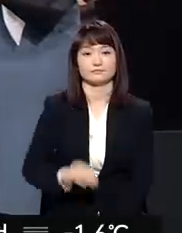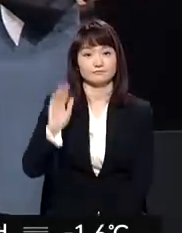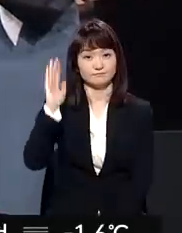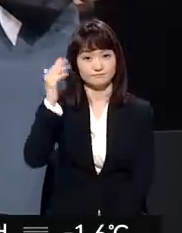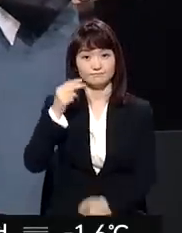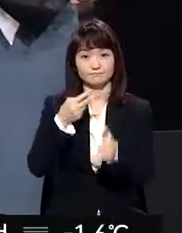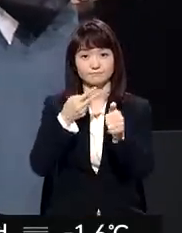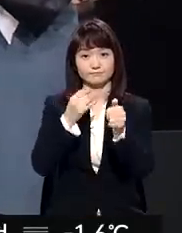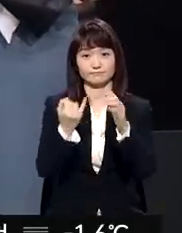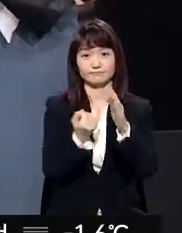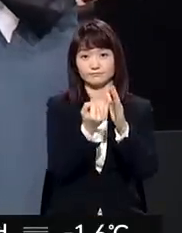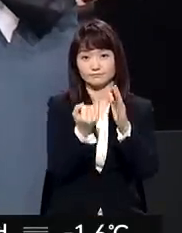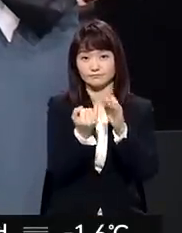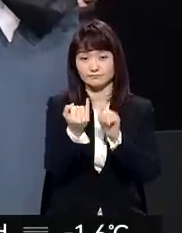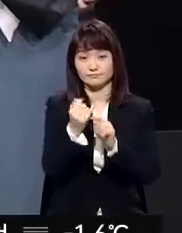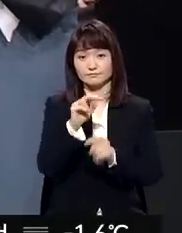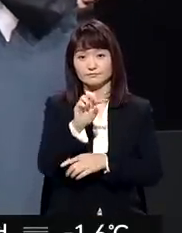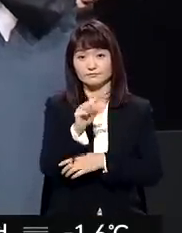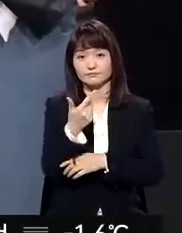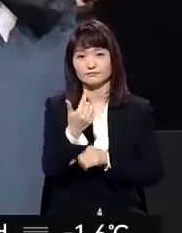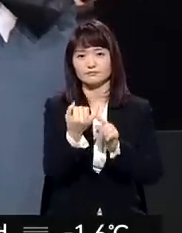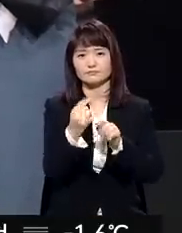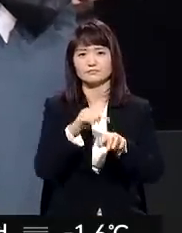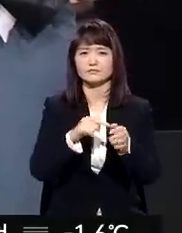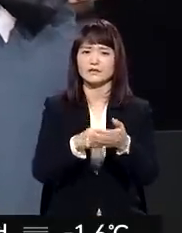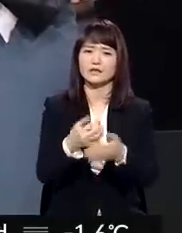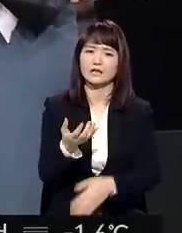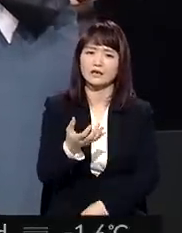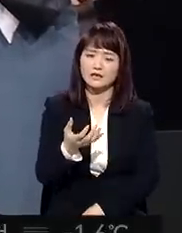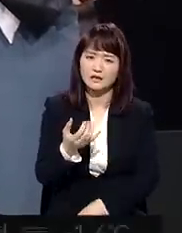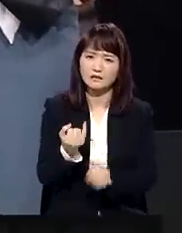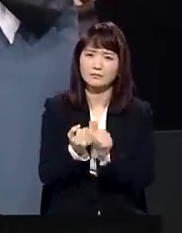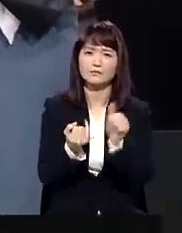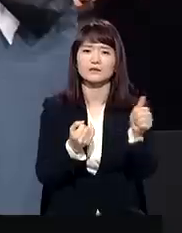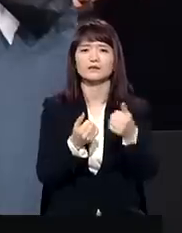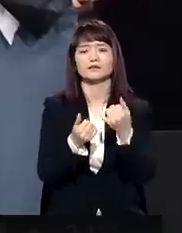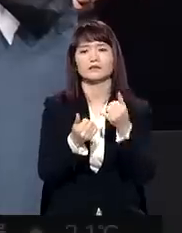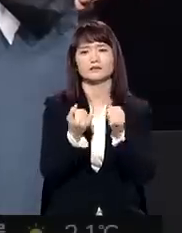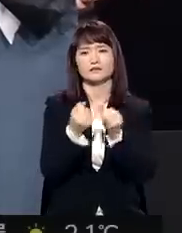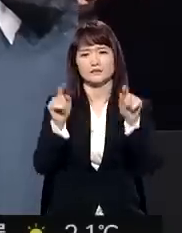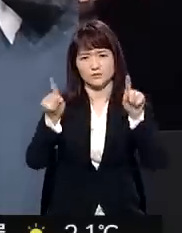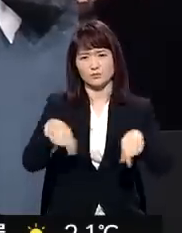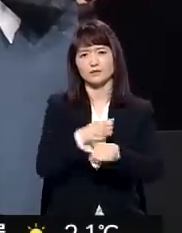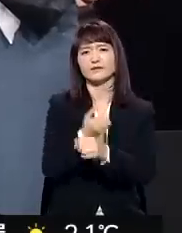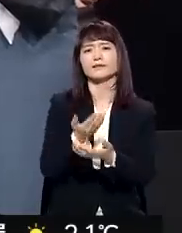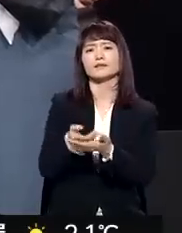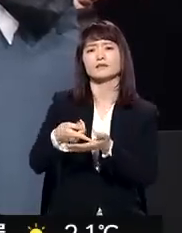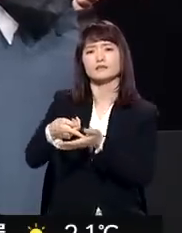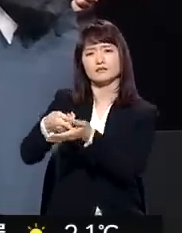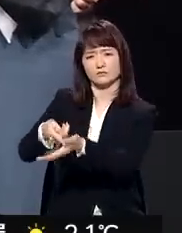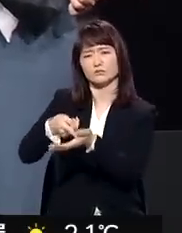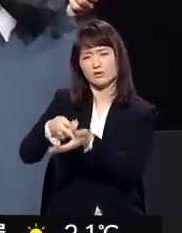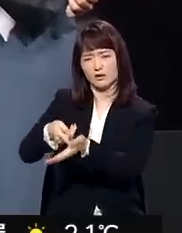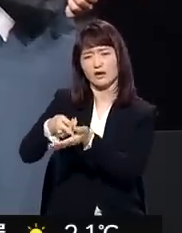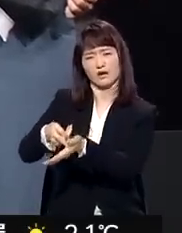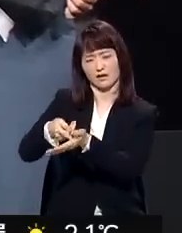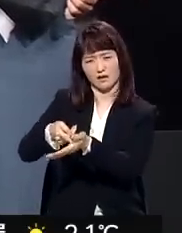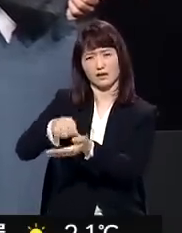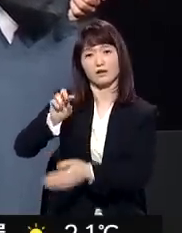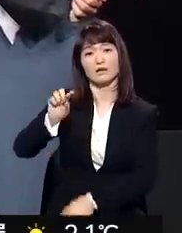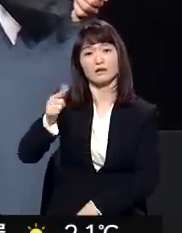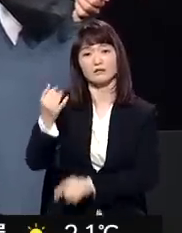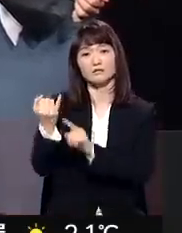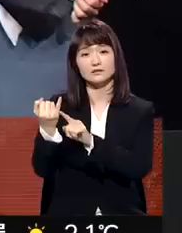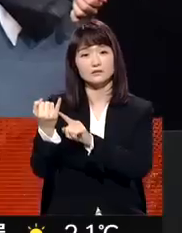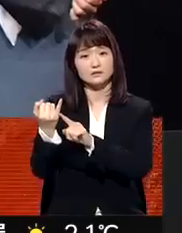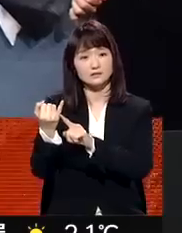요즘 50대 주부 문씨의 가슴속은 타들어가고 있습니다 남편이 이혼해 달라고 계속해서 요구하고 있기 때문인데요